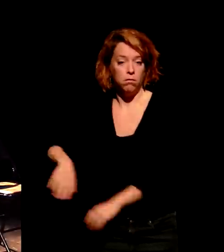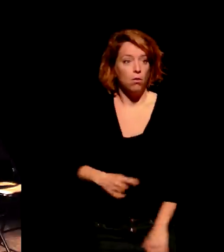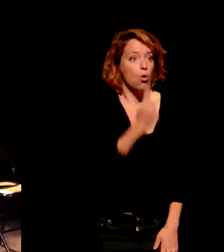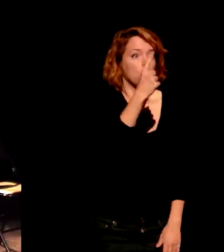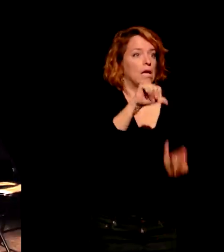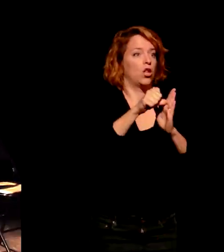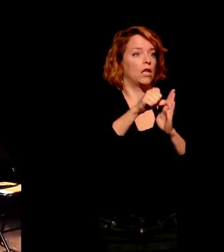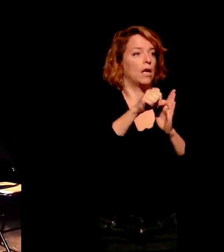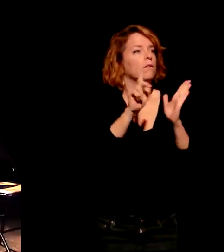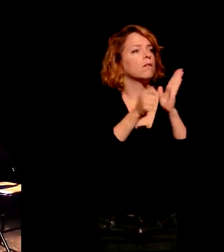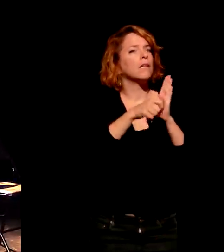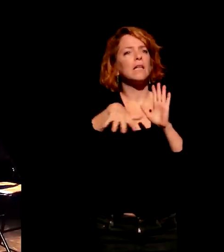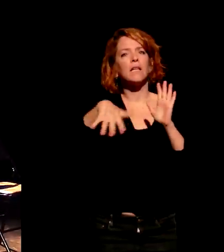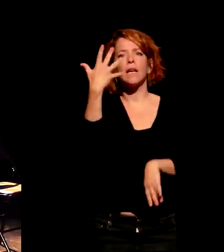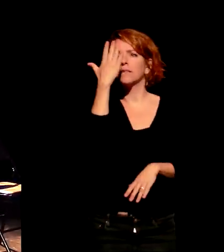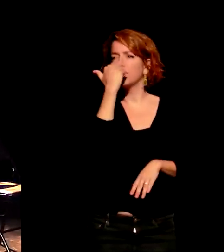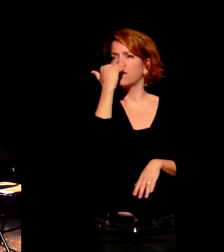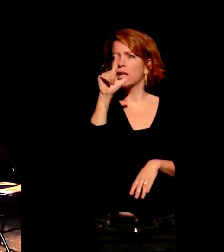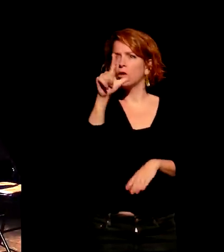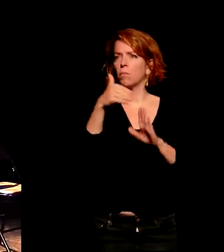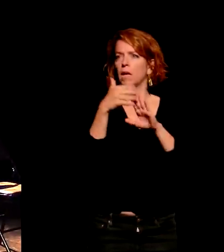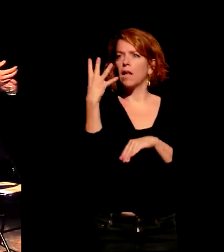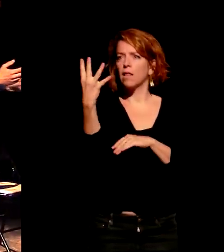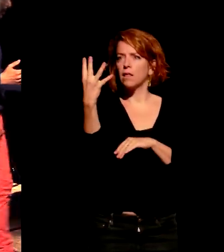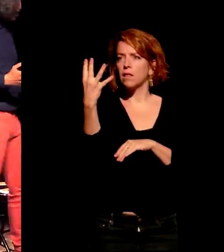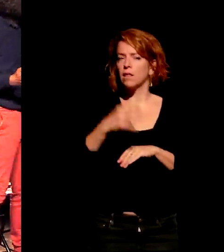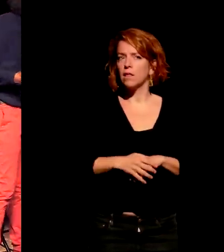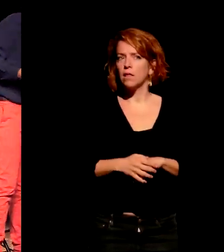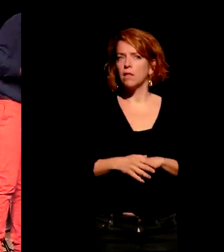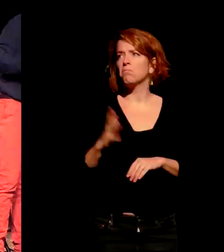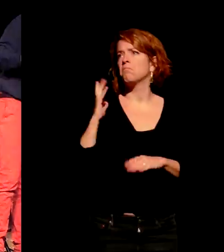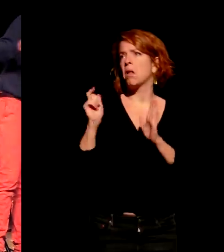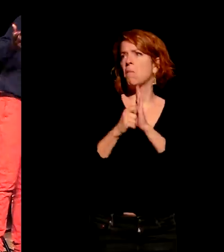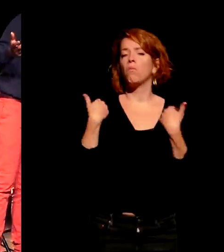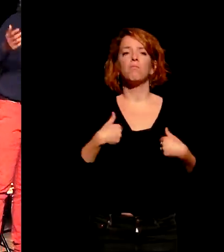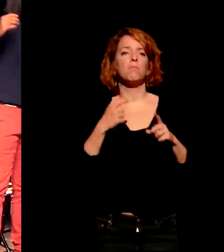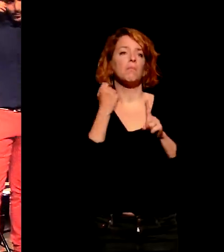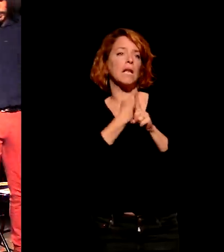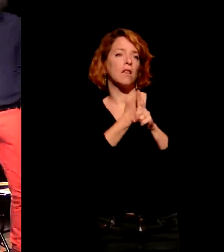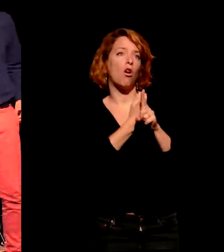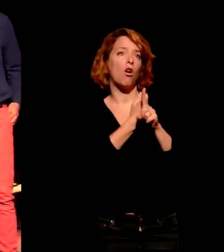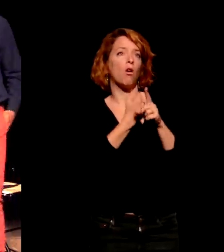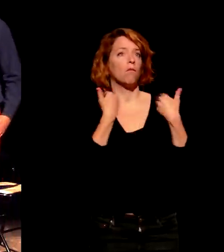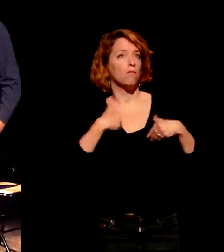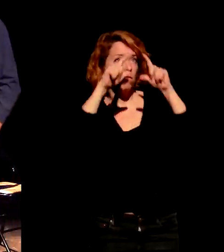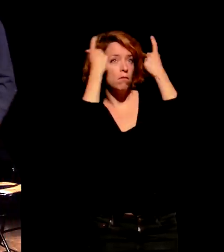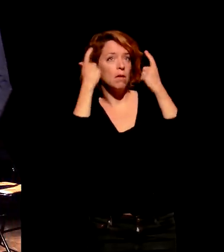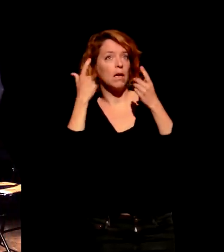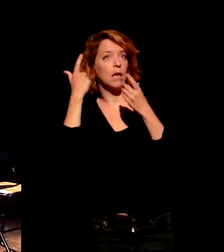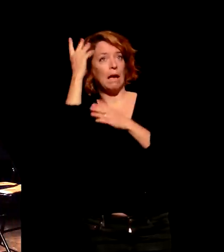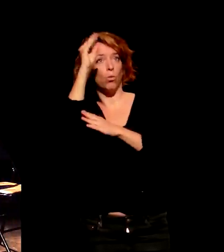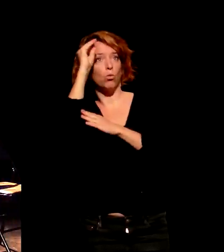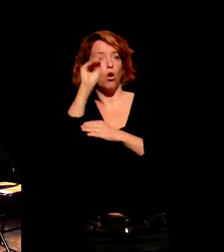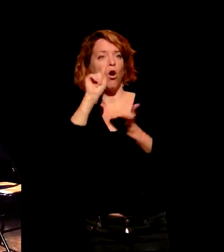15 février 2004. Je me rappelle, ce jour, j'étais donc militant et bon, étudiant d'abord, et puis militant à Angers,